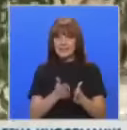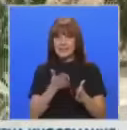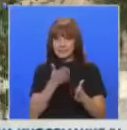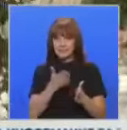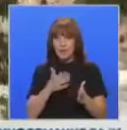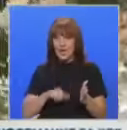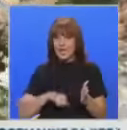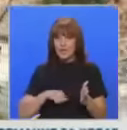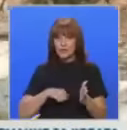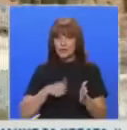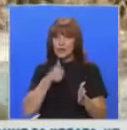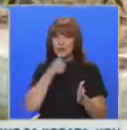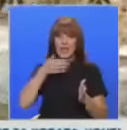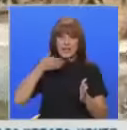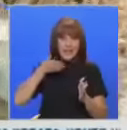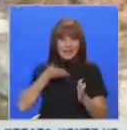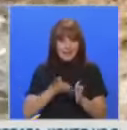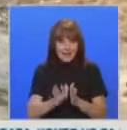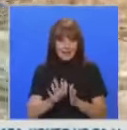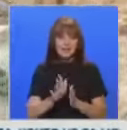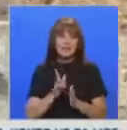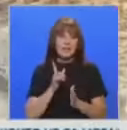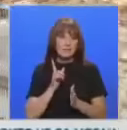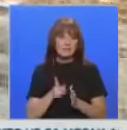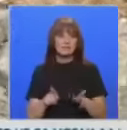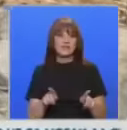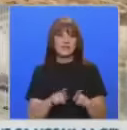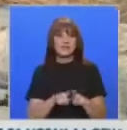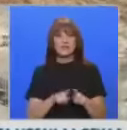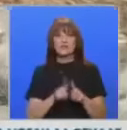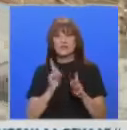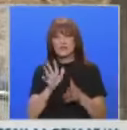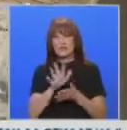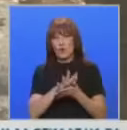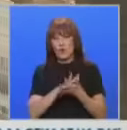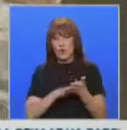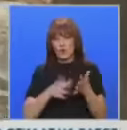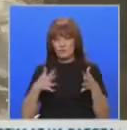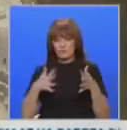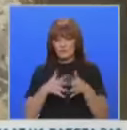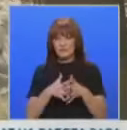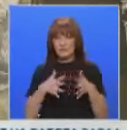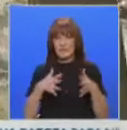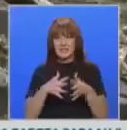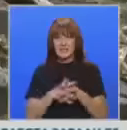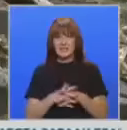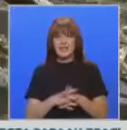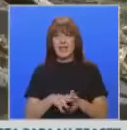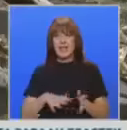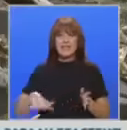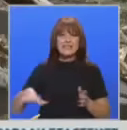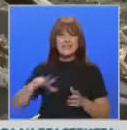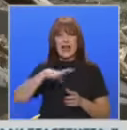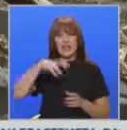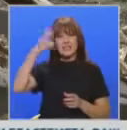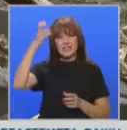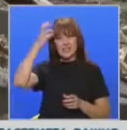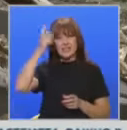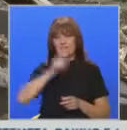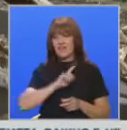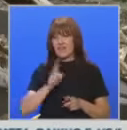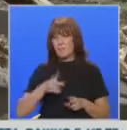е тръгнала към най-пострадалите места, също се оказват затлачени. Цялата държава е непочистена. По телевизията